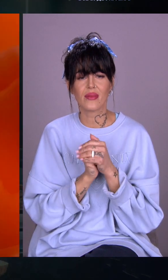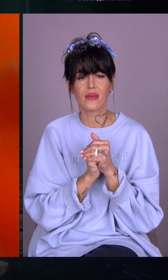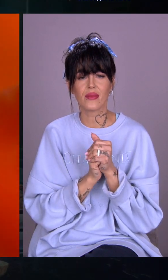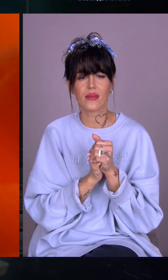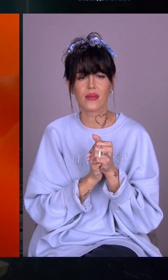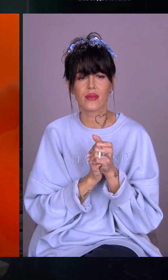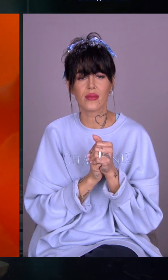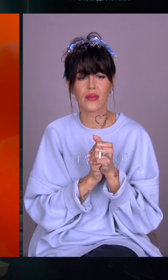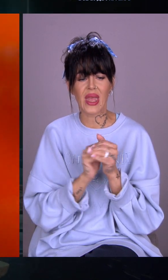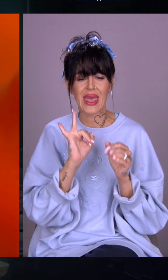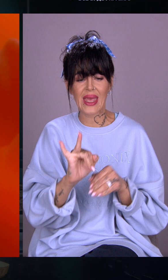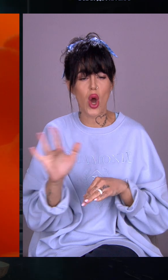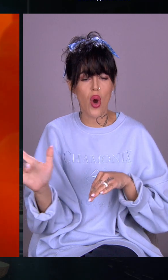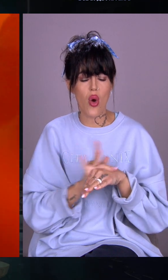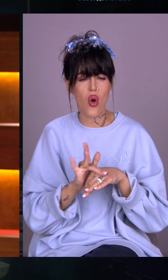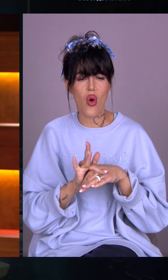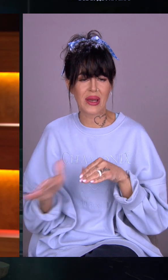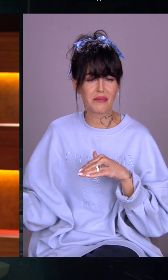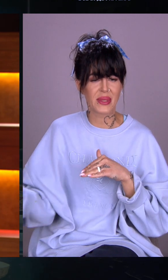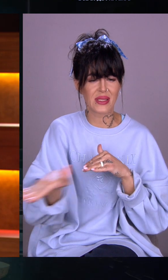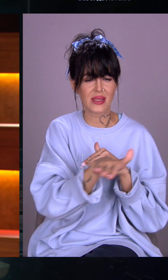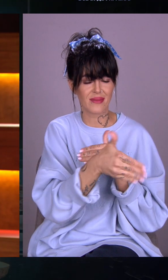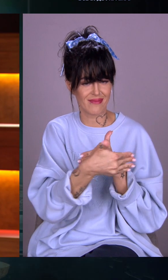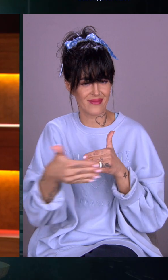і голою пристані?